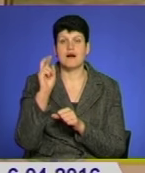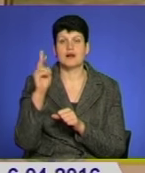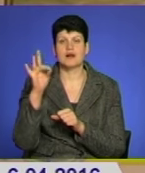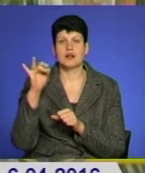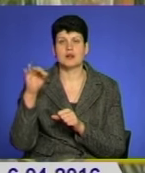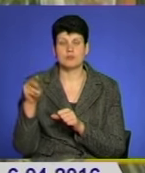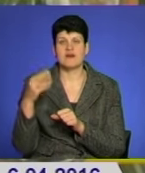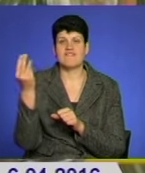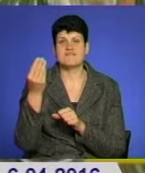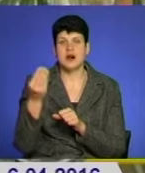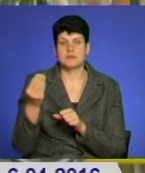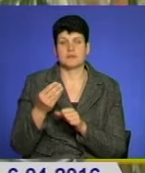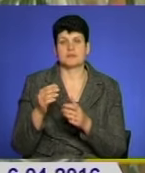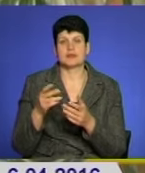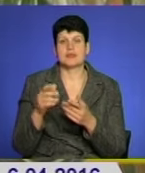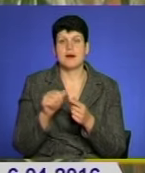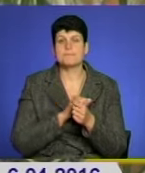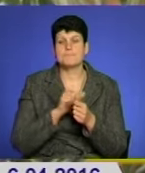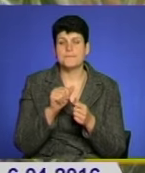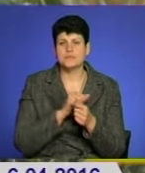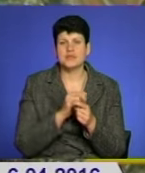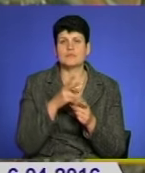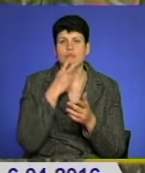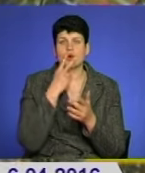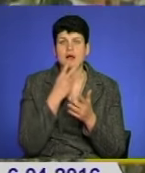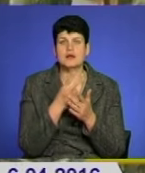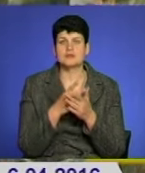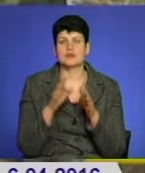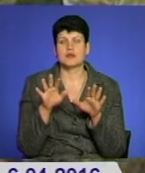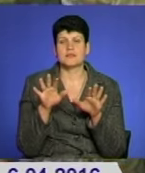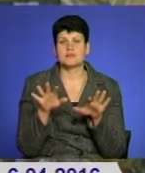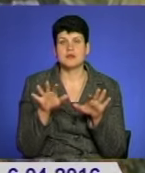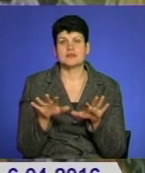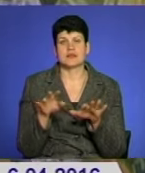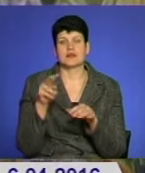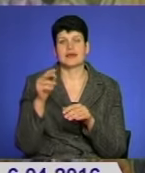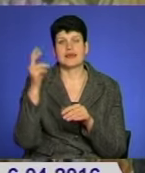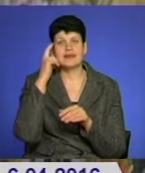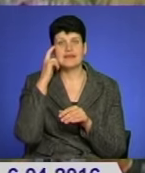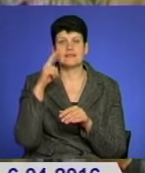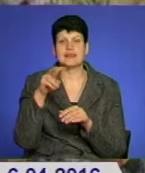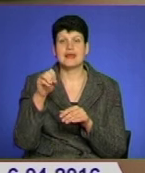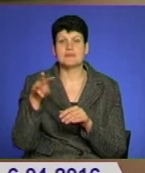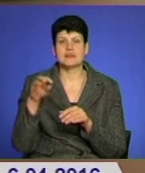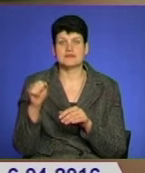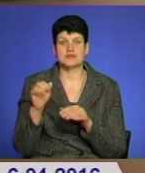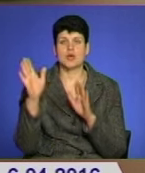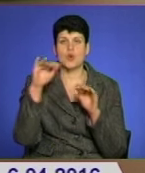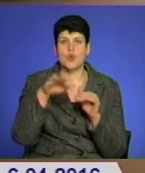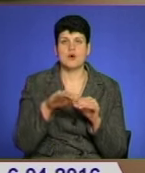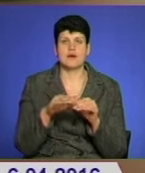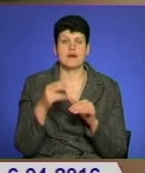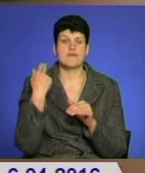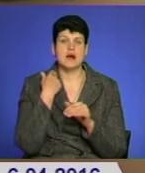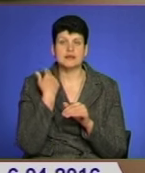на полотні. Назва серії робіт відображає місце його творчості – Київ, Лемківські гори, Англія. Картини останньої